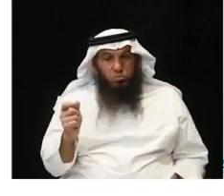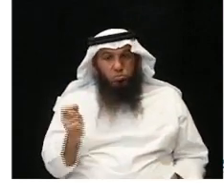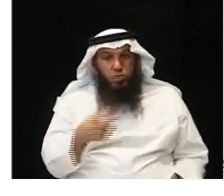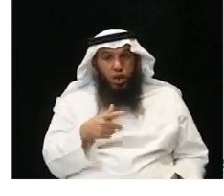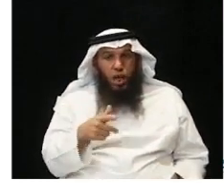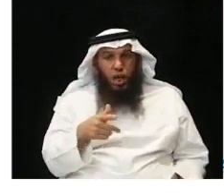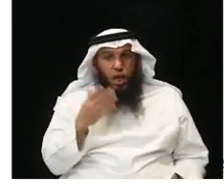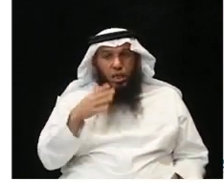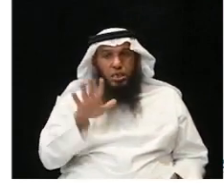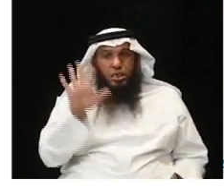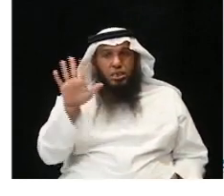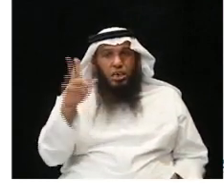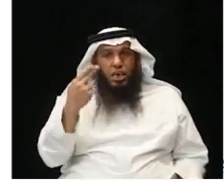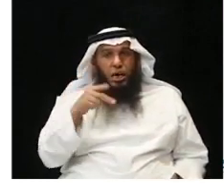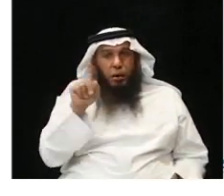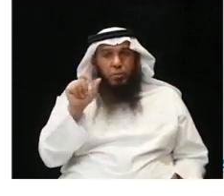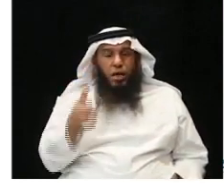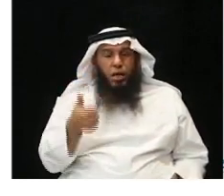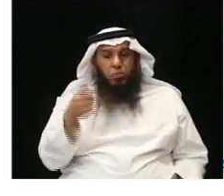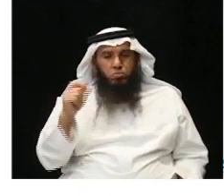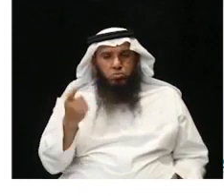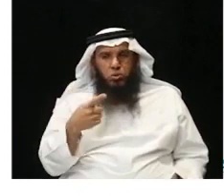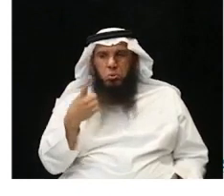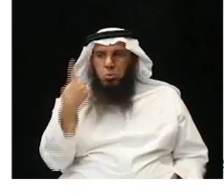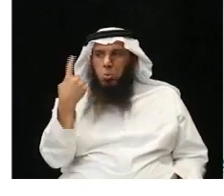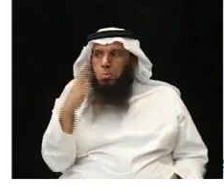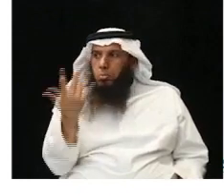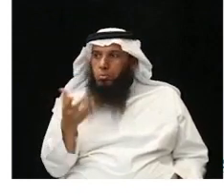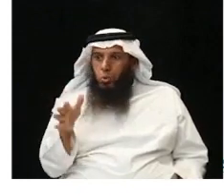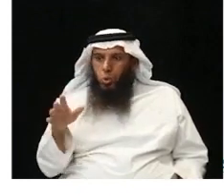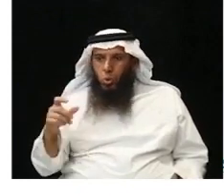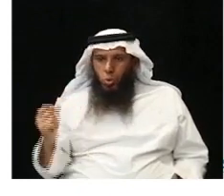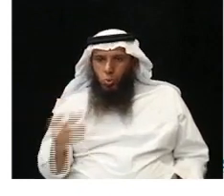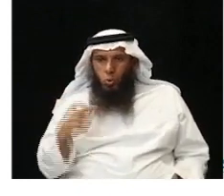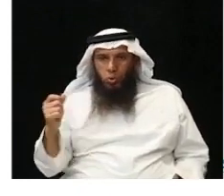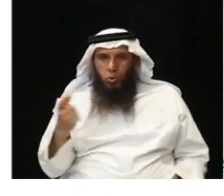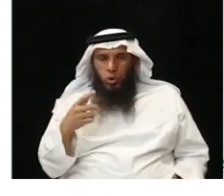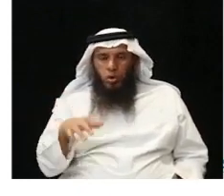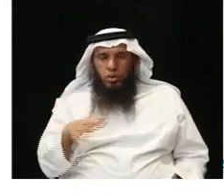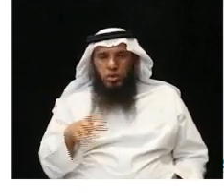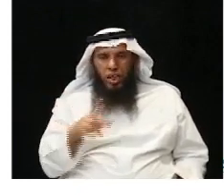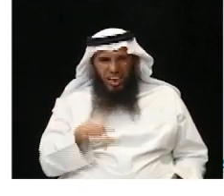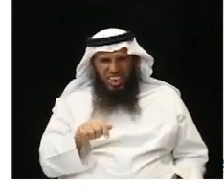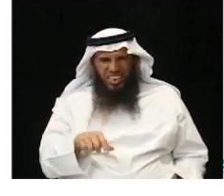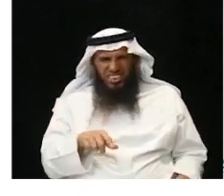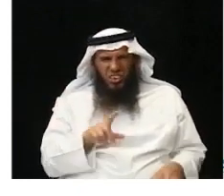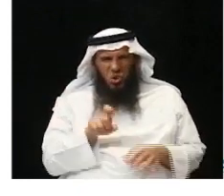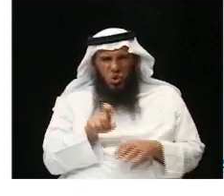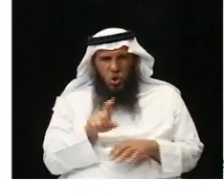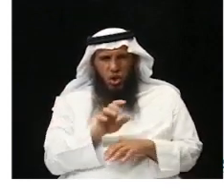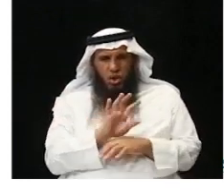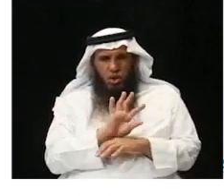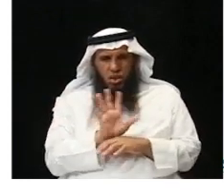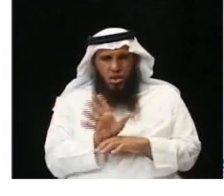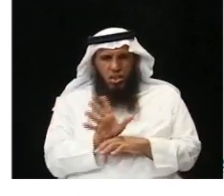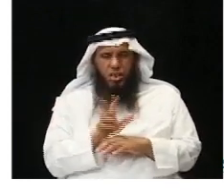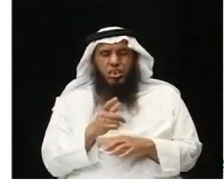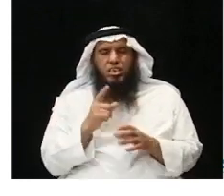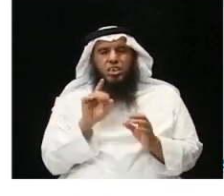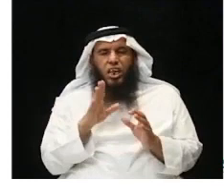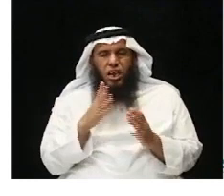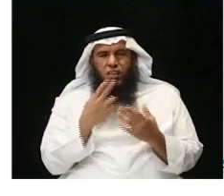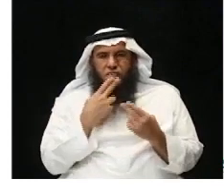السحاب، مرت كأنها يوم واحد. حتى هذه الأزمة التي نعيشها عندما تنتهي إن شاء الله على